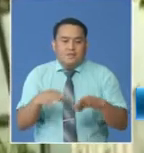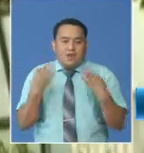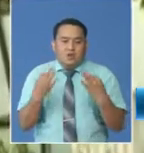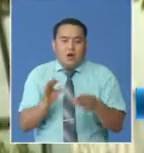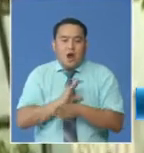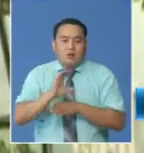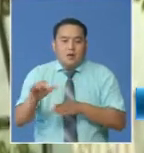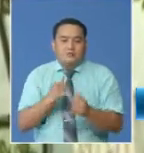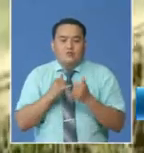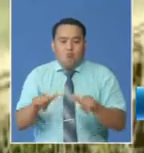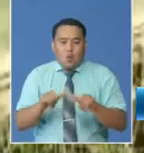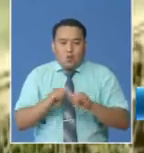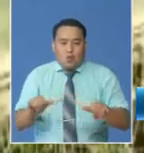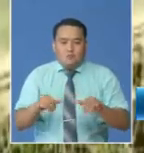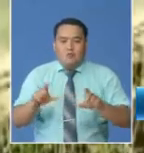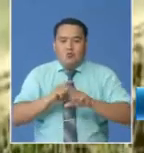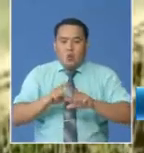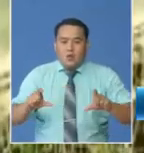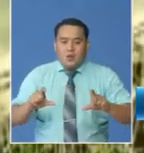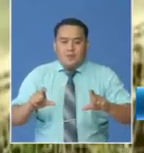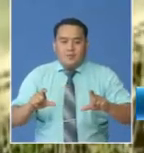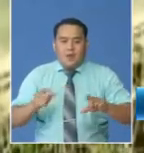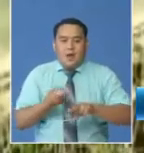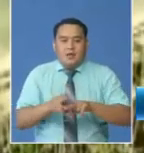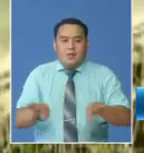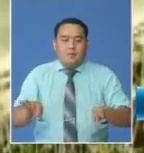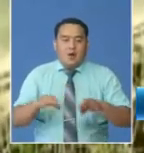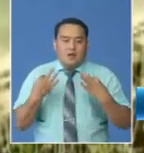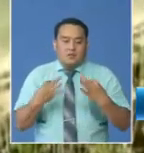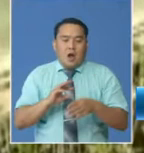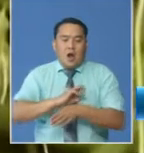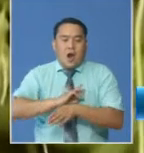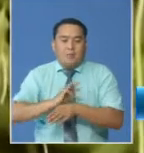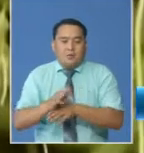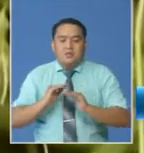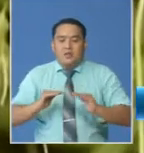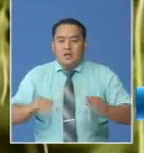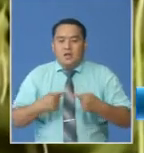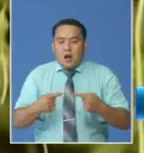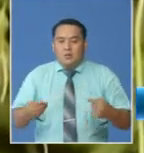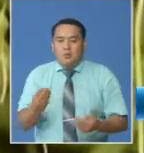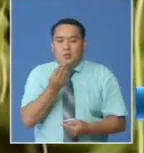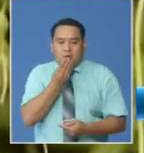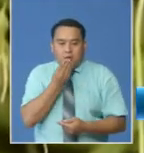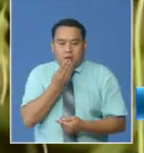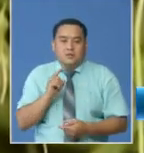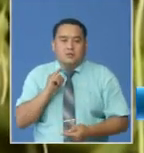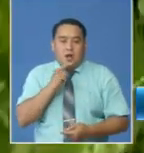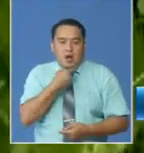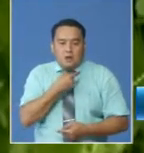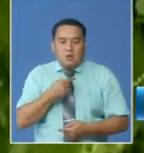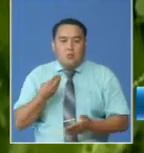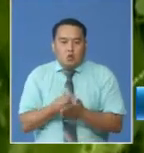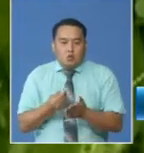отправляют в столовые учебных и дошкольных учреждений. Это позволяет не только обеспечить детей разнообразным питанием, но и сэкономить